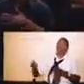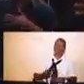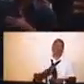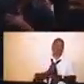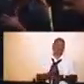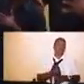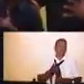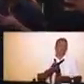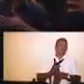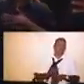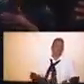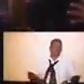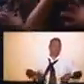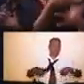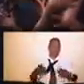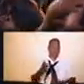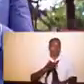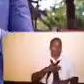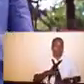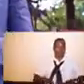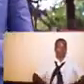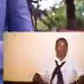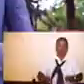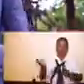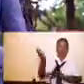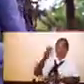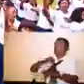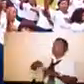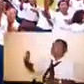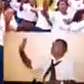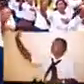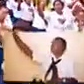Ufayowe Uchitwe pamweo wanji Ufayowe